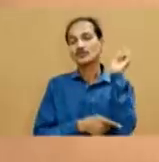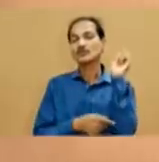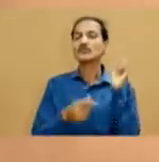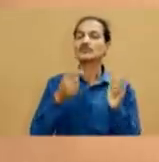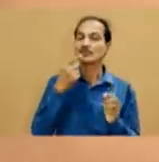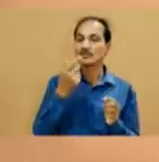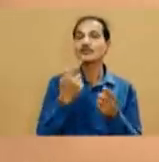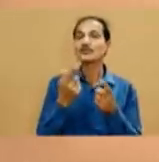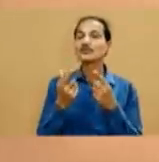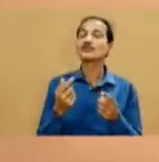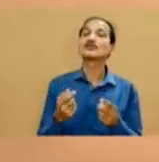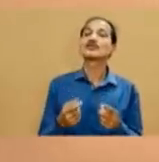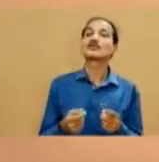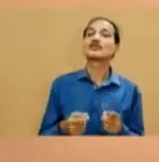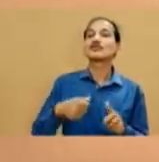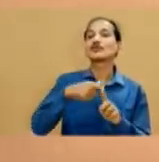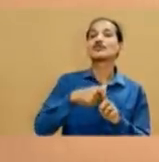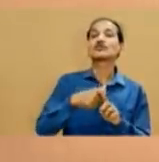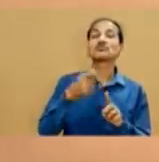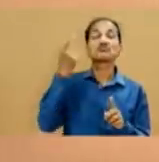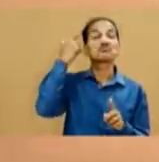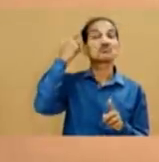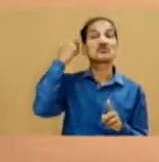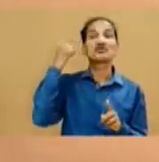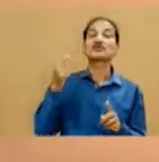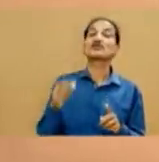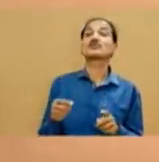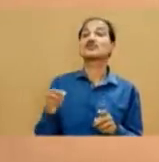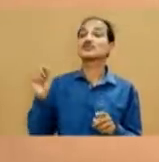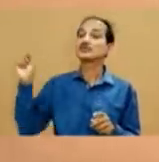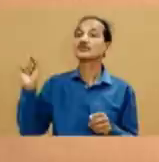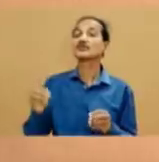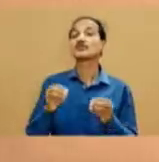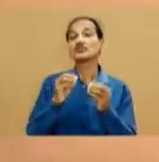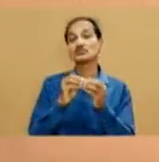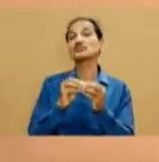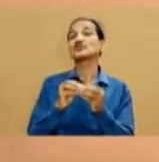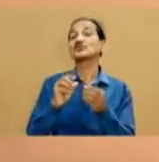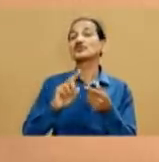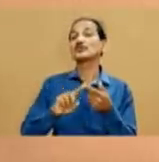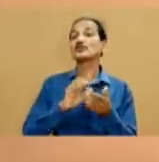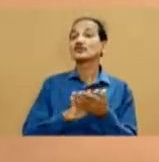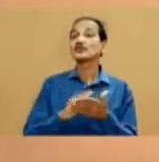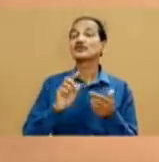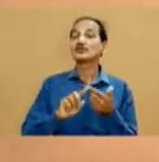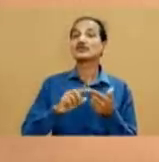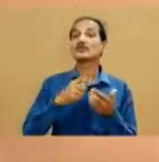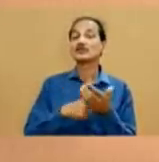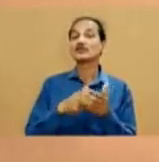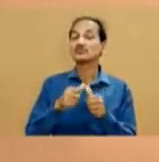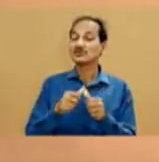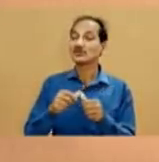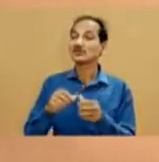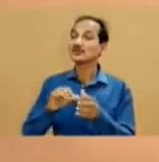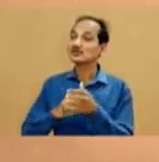କଳାହାଣ୍ଡି କଥା, କଳାହାଣ୍ଡିରେ ବେହେରାଗୁଡ଼ା, ପର୍ଜିଆ ଏବଂ ଖମାର ହଳଦୀକୁ କଣ୍ଟେନମେଣ୍ଟ ଜୋନ୍କୁ